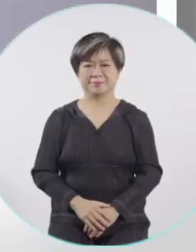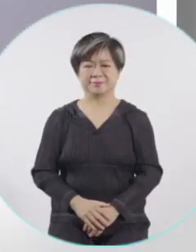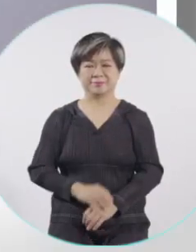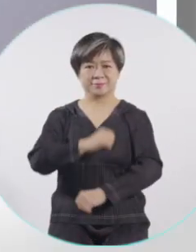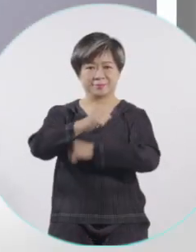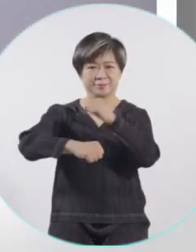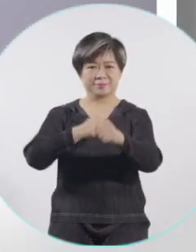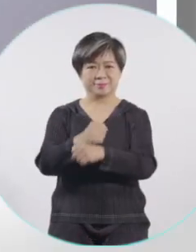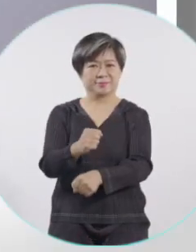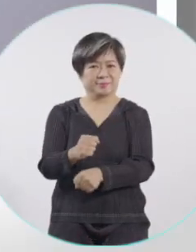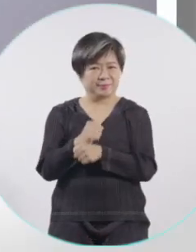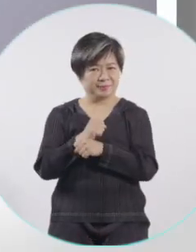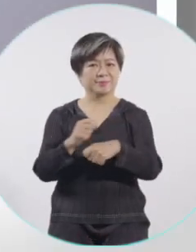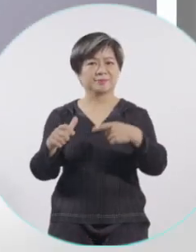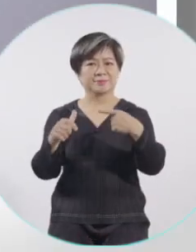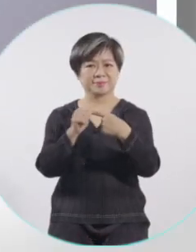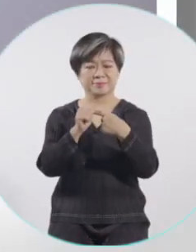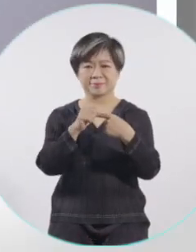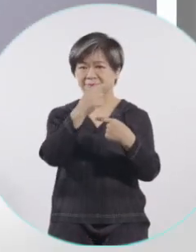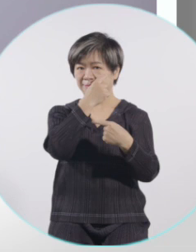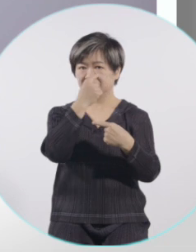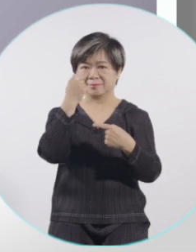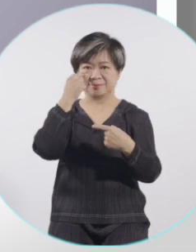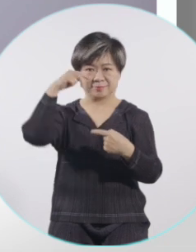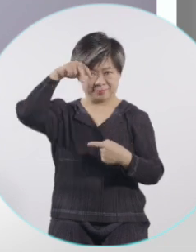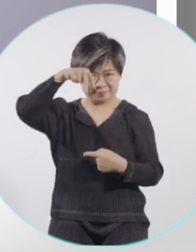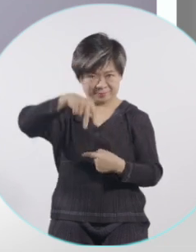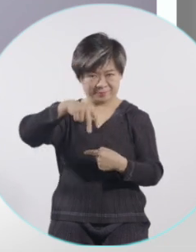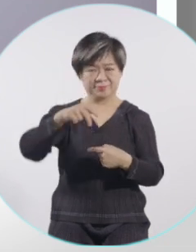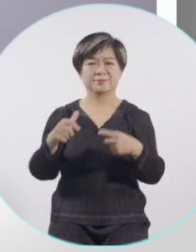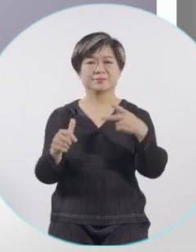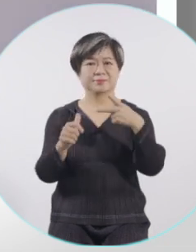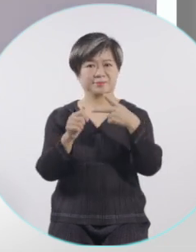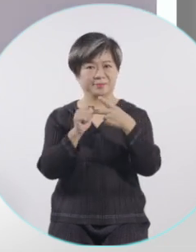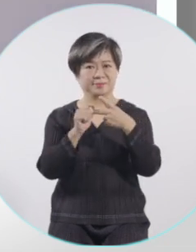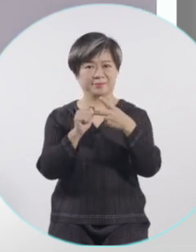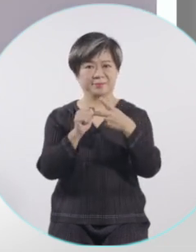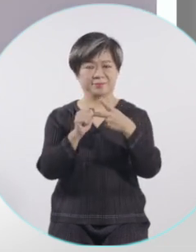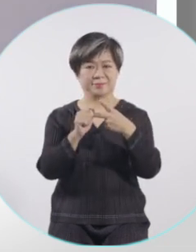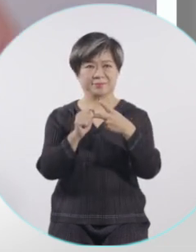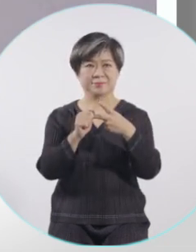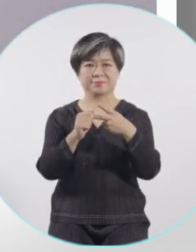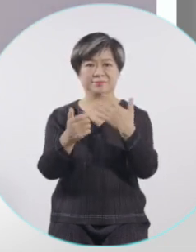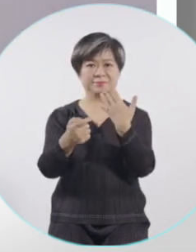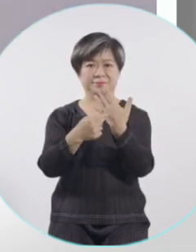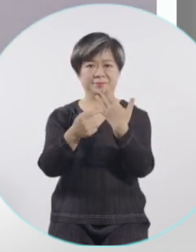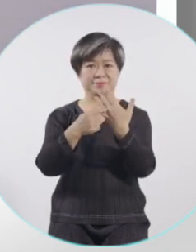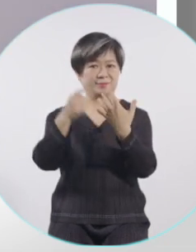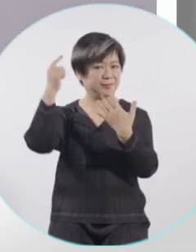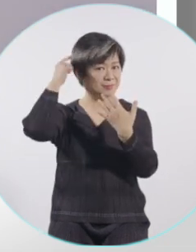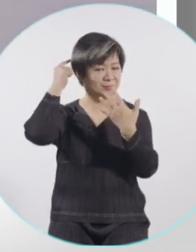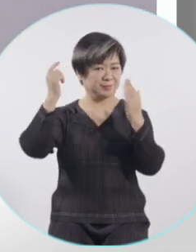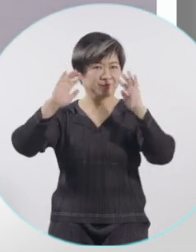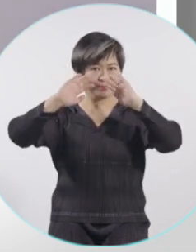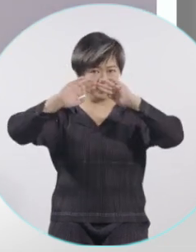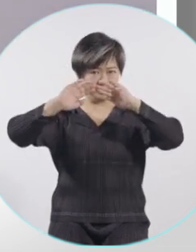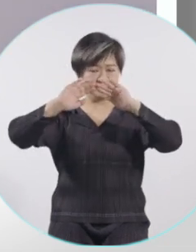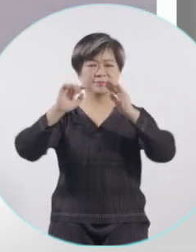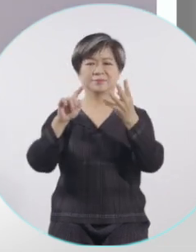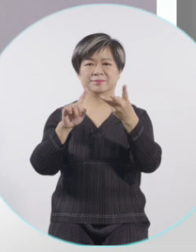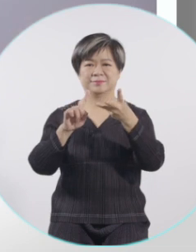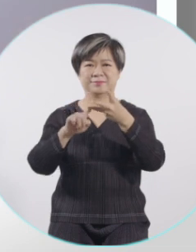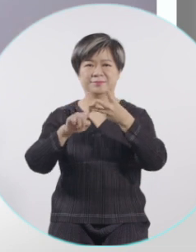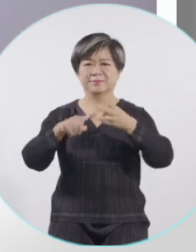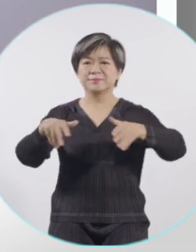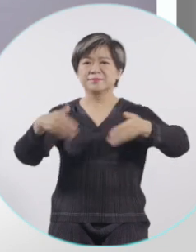动作要领：一，眼睛看地板；二，两只手放在后脑勺；三，